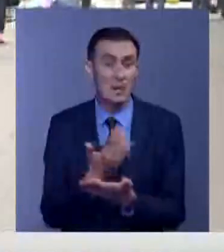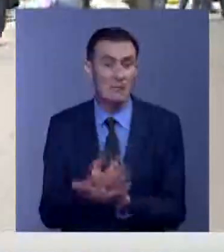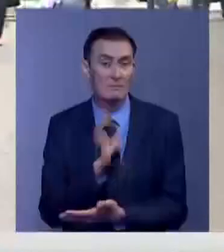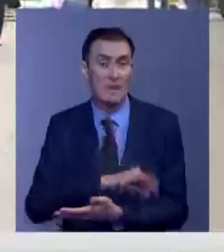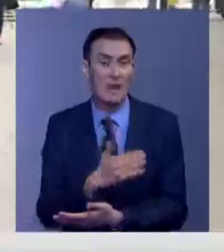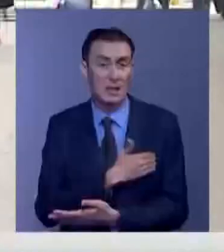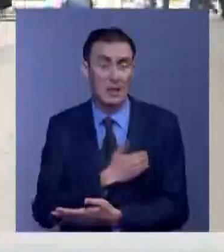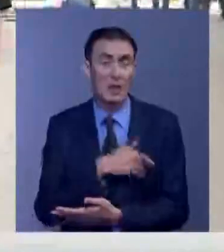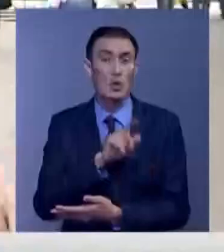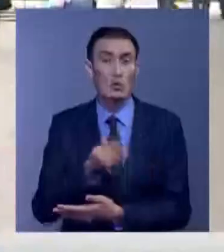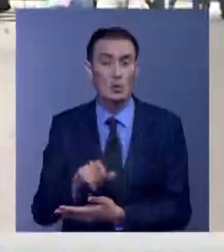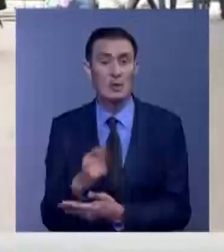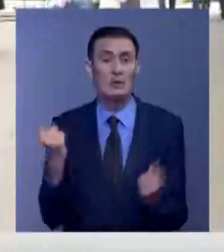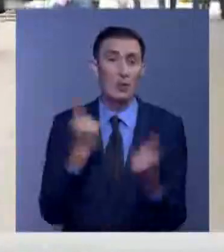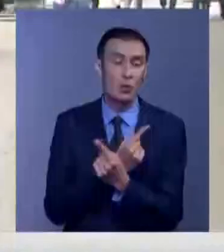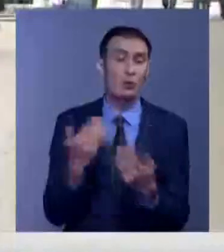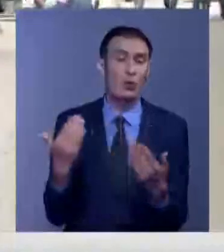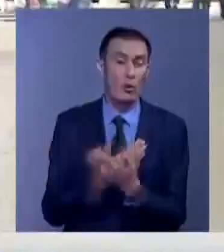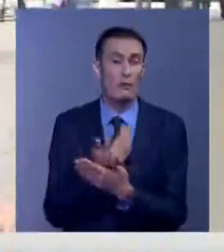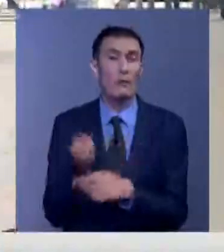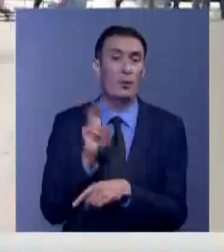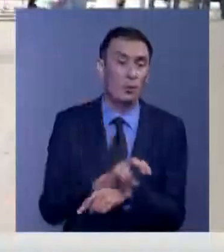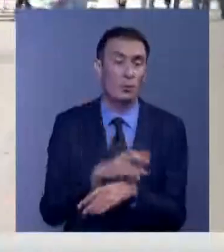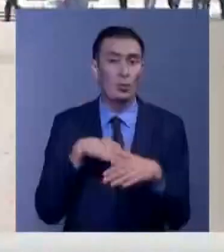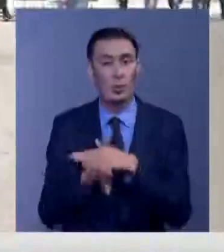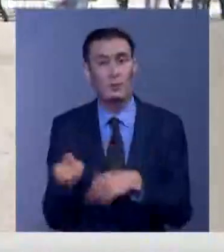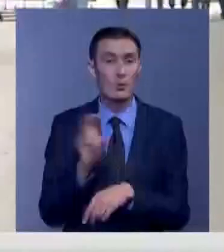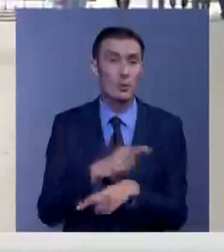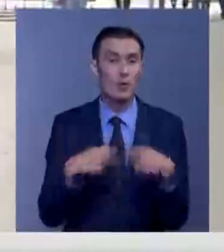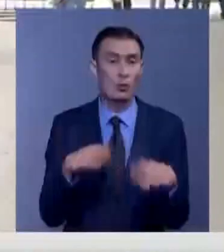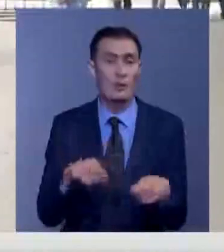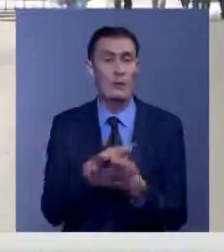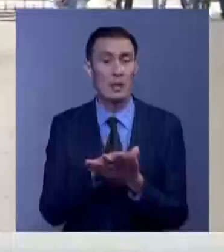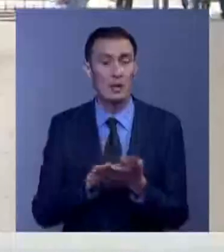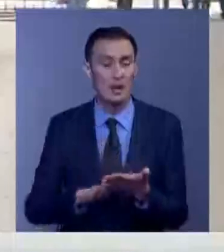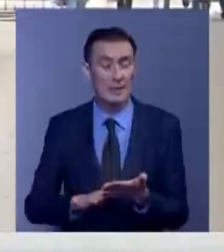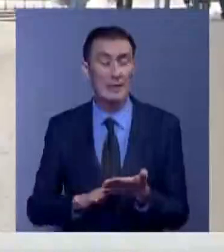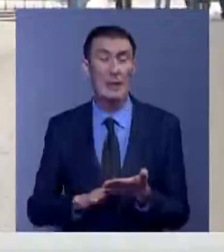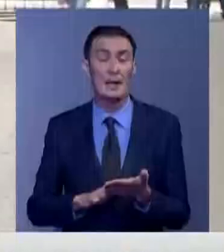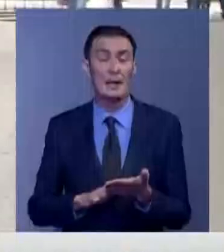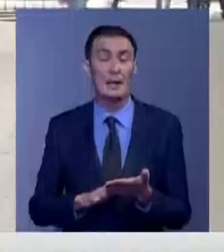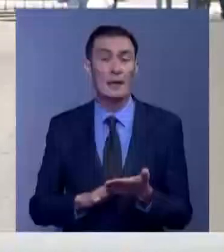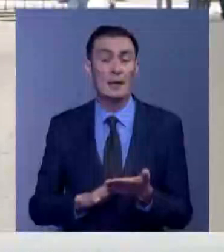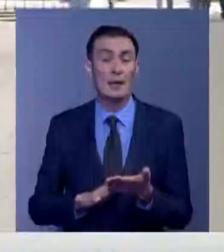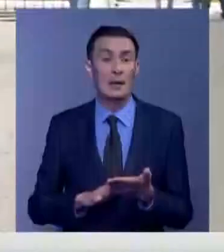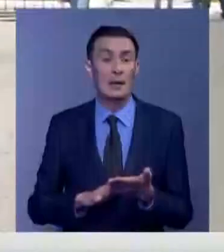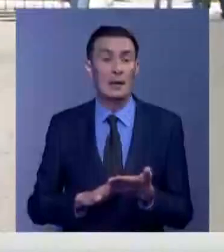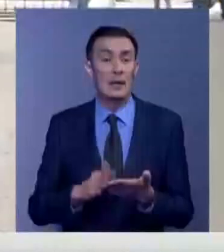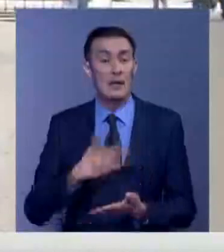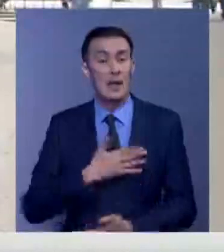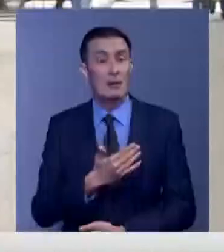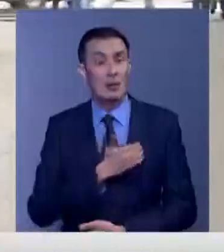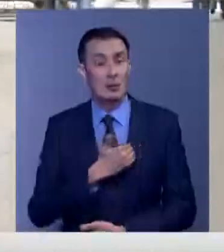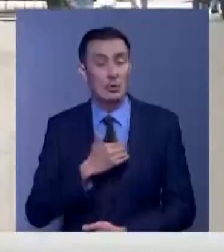Люди выходят, заходят новые туда. Вот, торговля продолжается. При этом я хотела